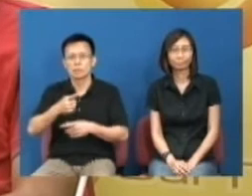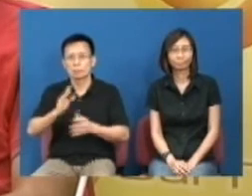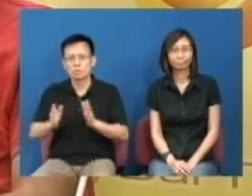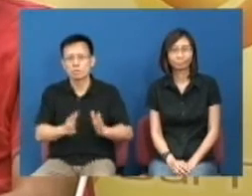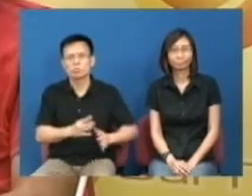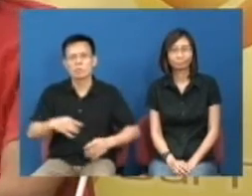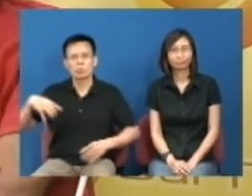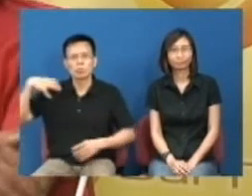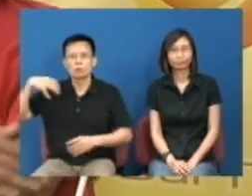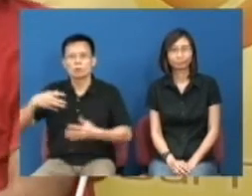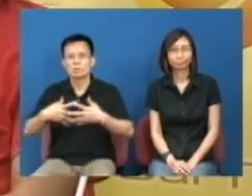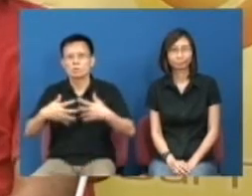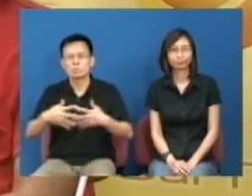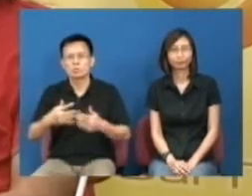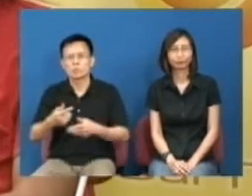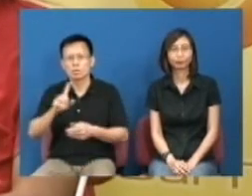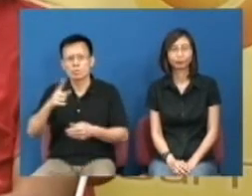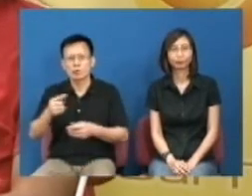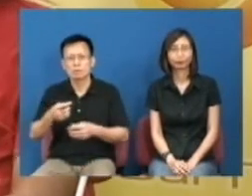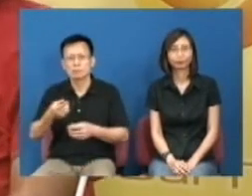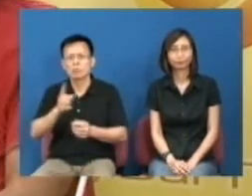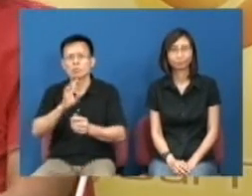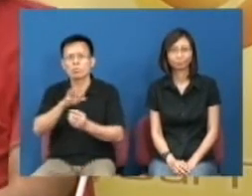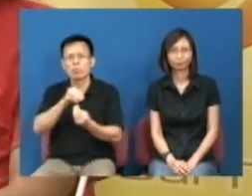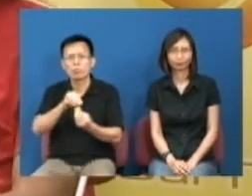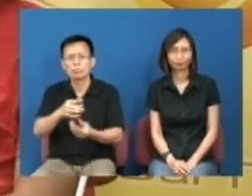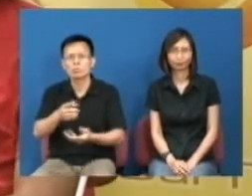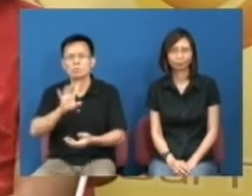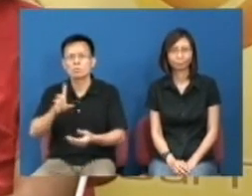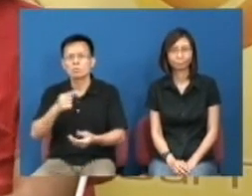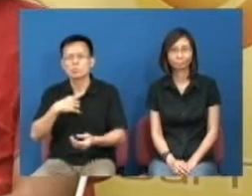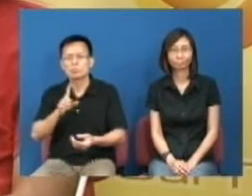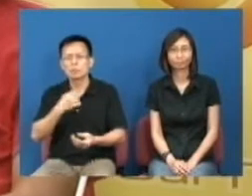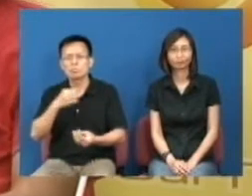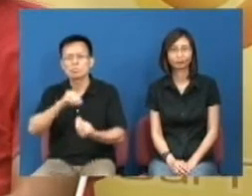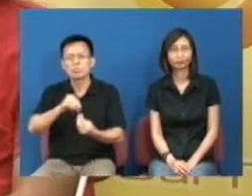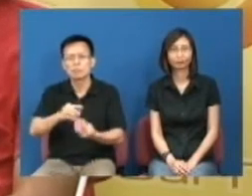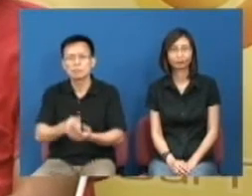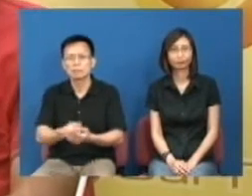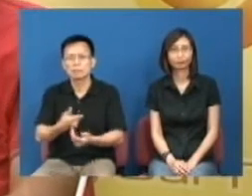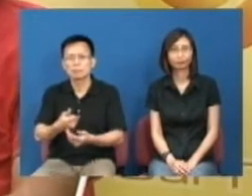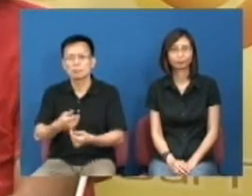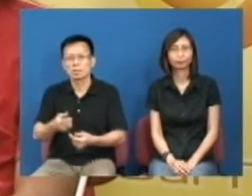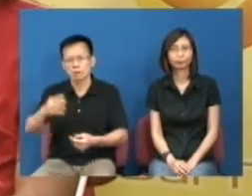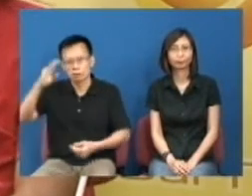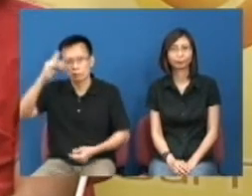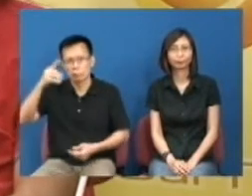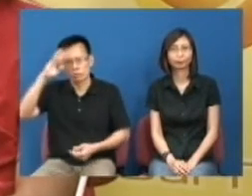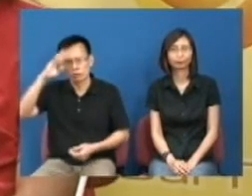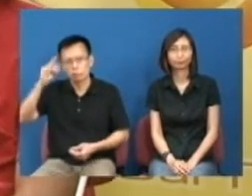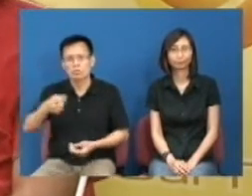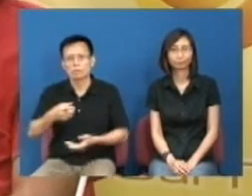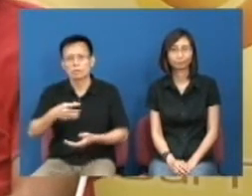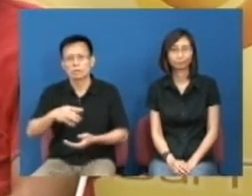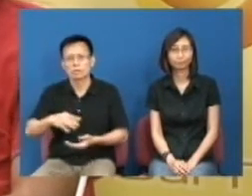嘅時候，我都講啊，點會惋惜佢啫？個個都喜歡惋惜的， 局外官走，哎呀，唔好意思啊，真係哎呀，好官走